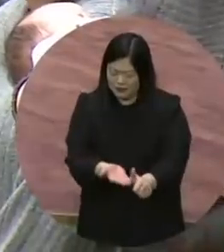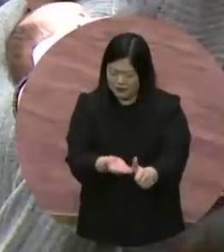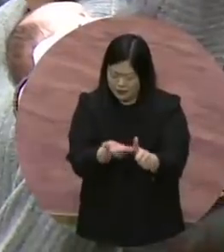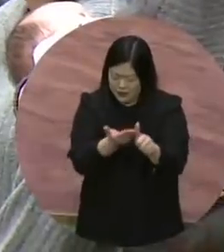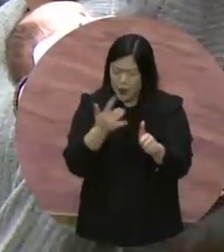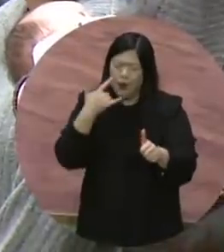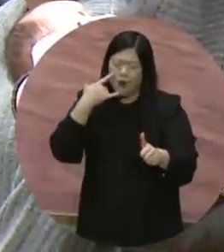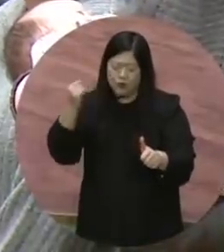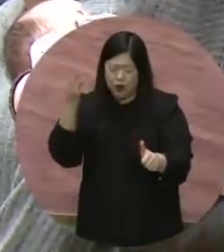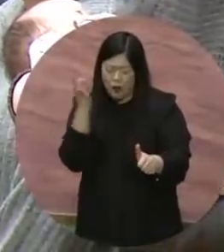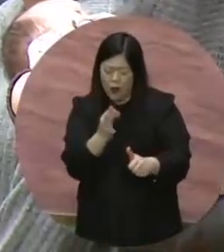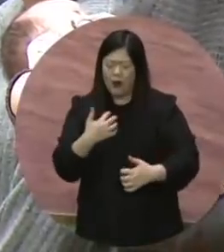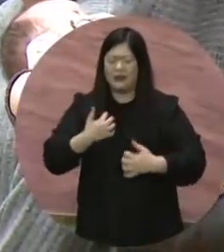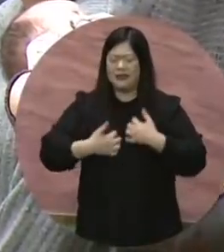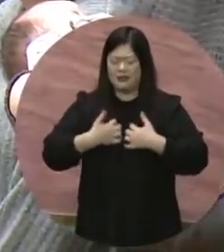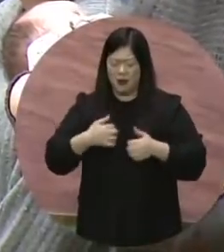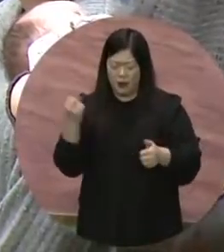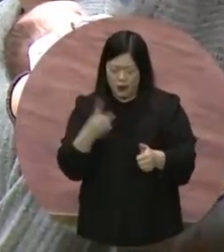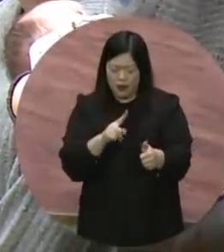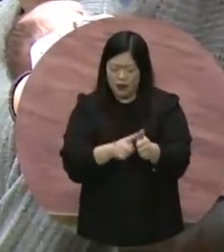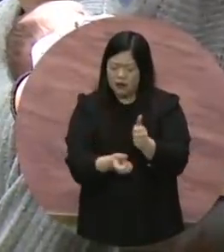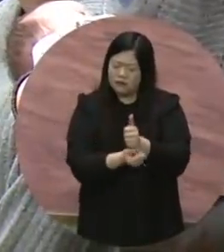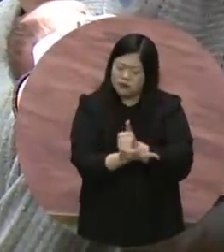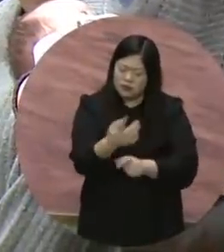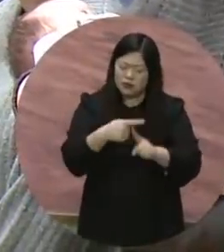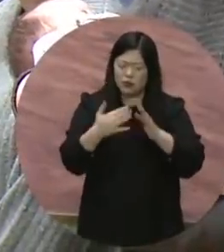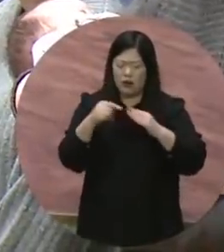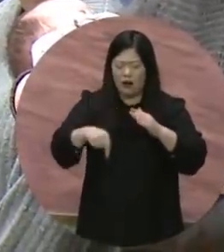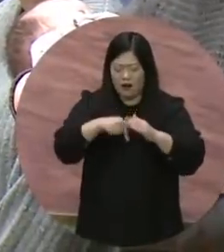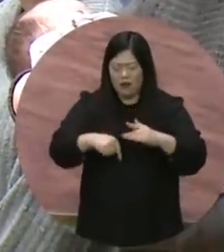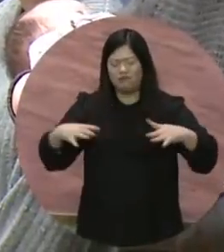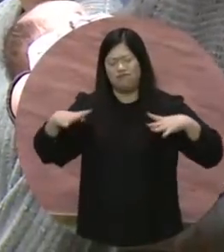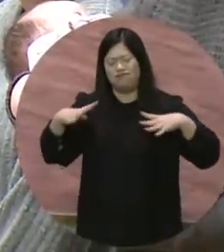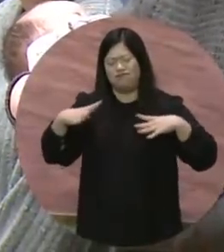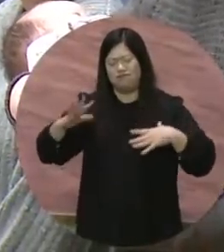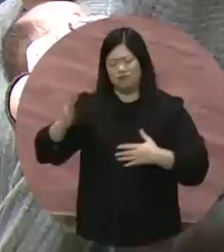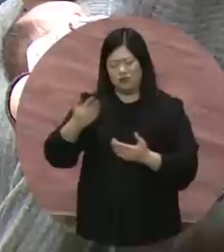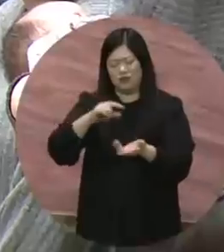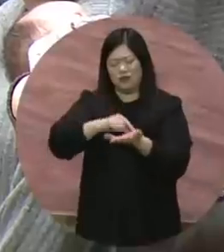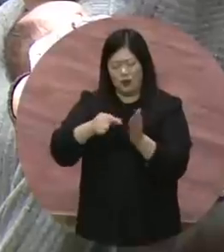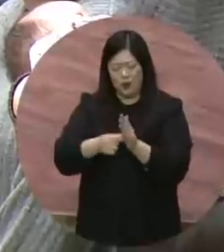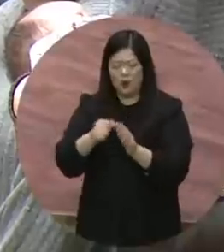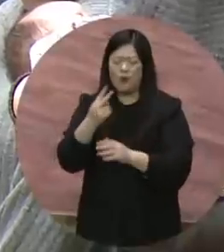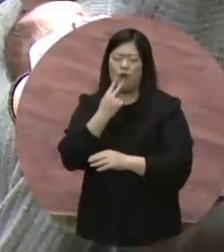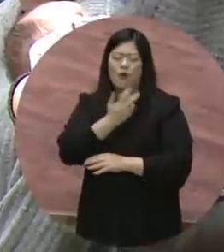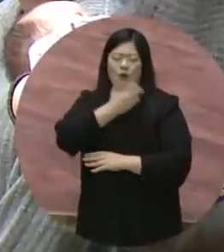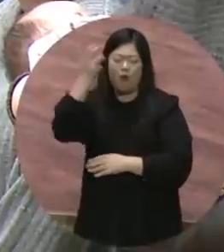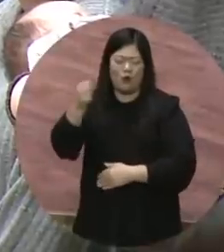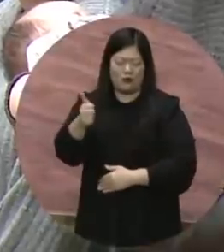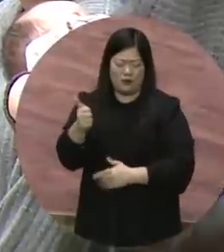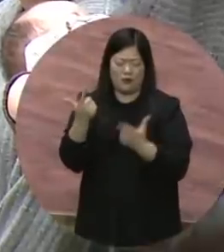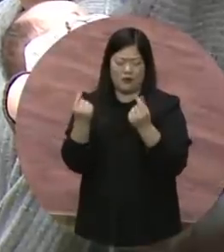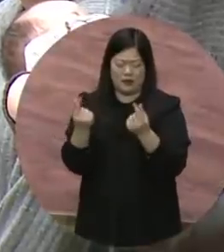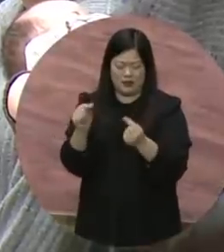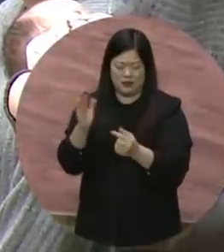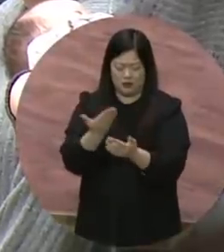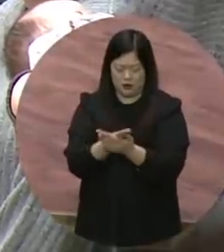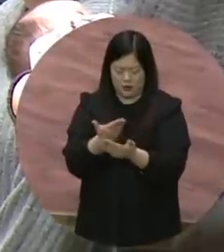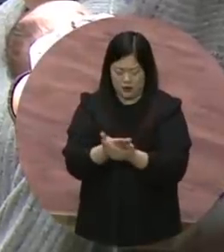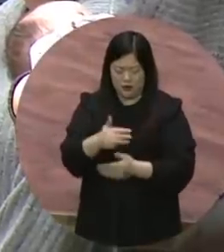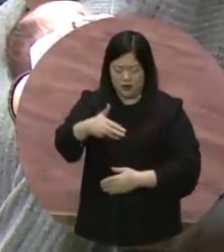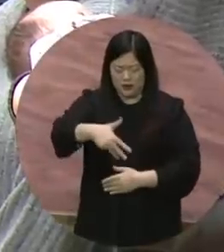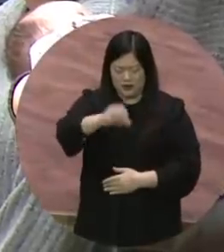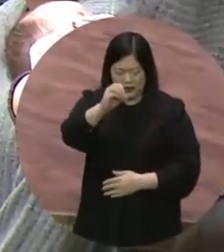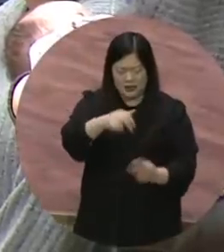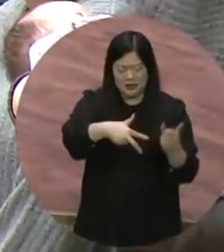정말 기쁨이 되고 교회의 자랑이 될 수 있는 이 시대 요셉 같은 아들 되게 도와 주옵소서. 하나님께서 창세기 3장